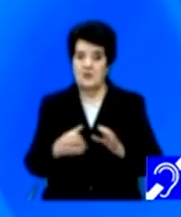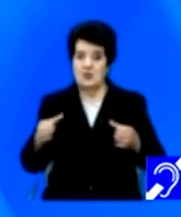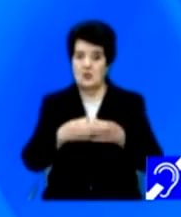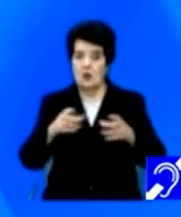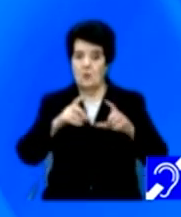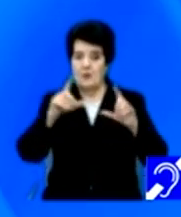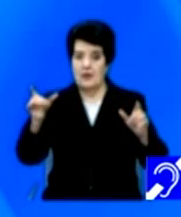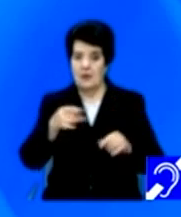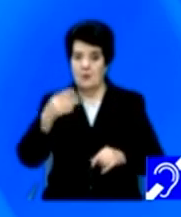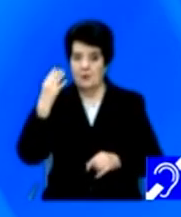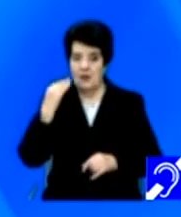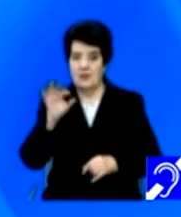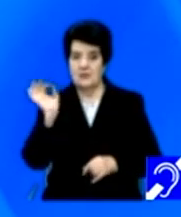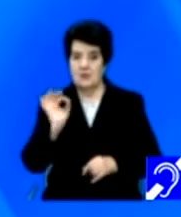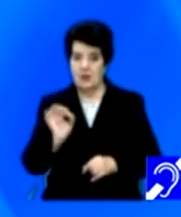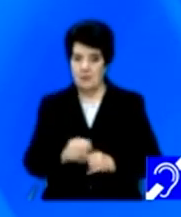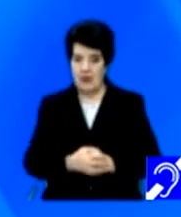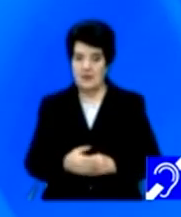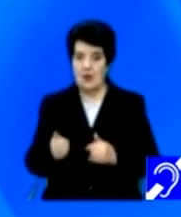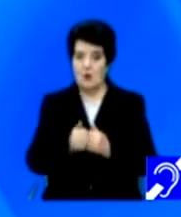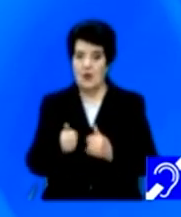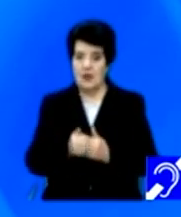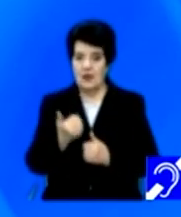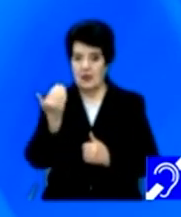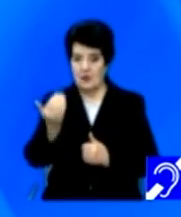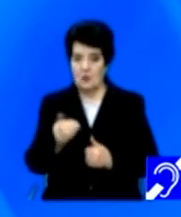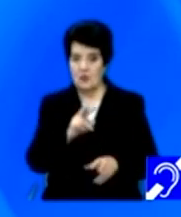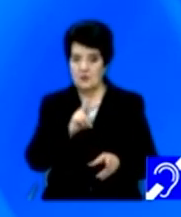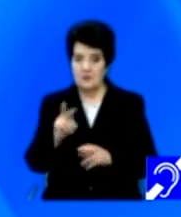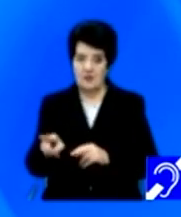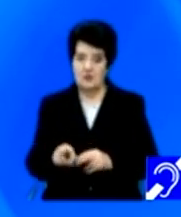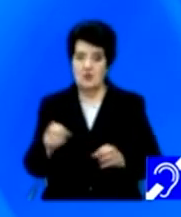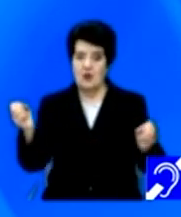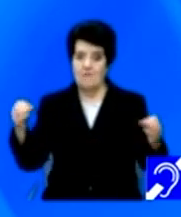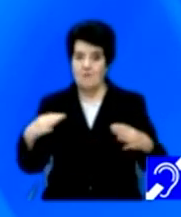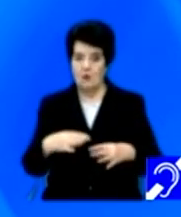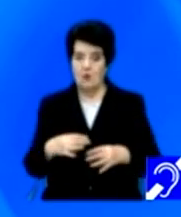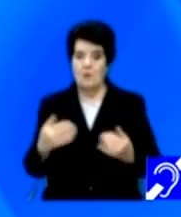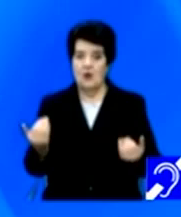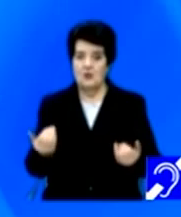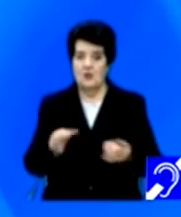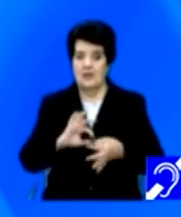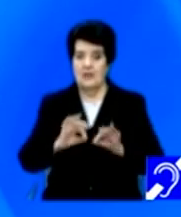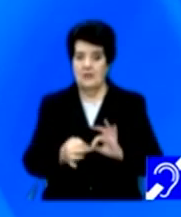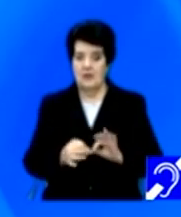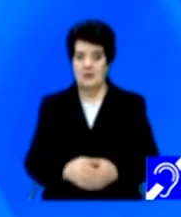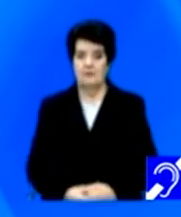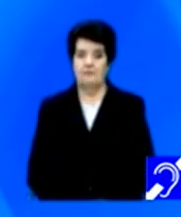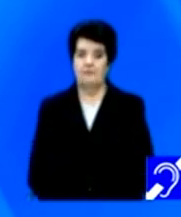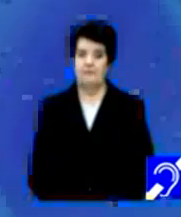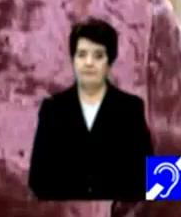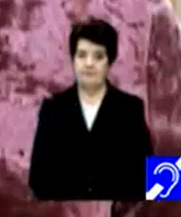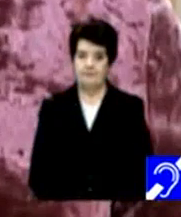din Republica Moldova și Germania. Colega mea, Natalia Chicu, urmărește desfășurarea forumului și ne oferă detalii. Natalia, te ascultăm!